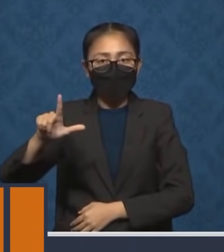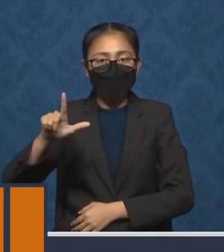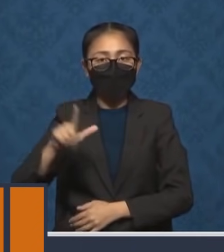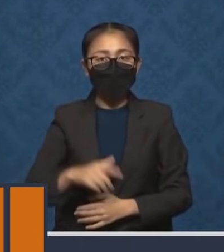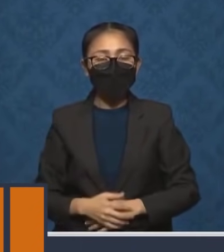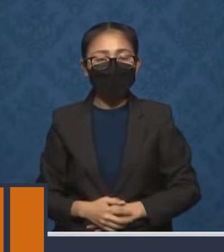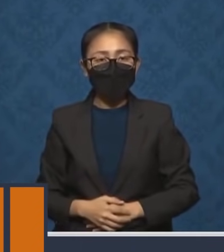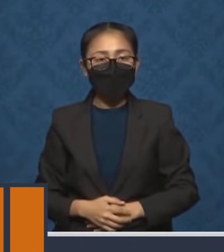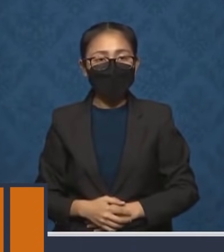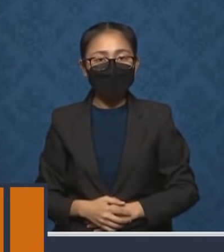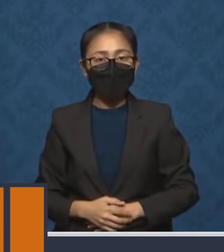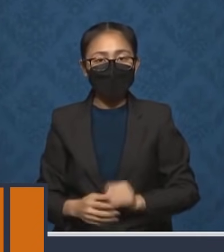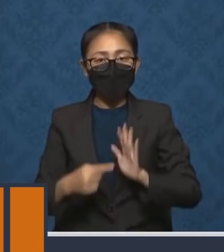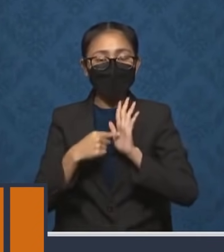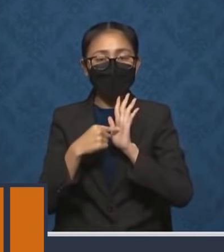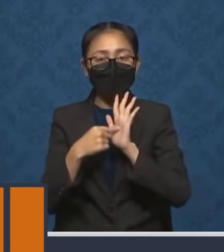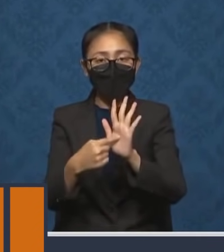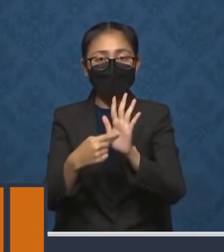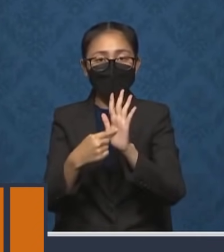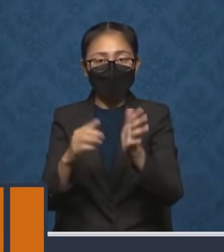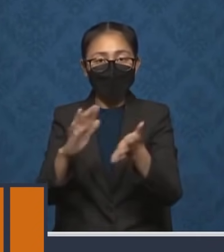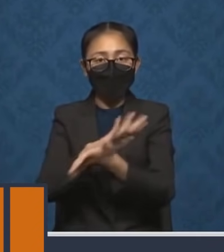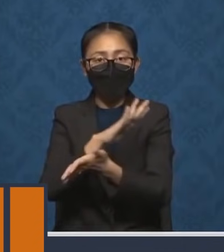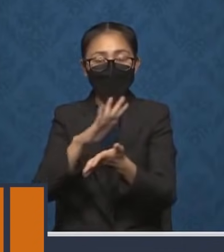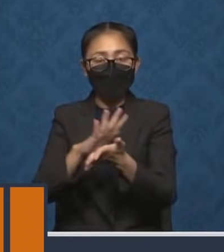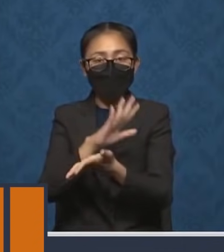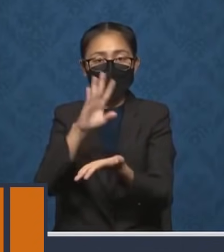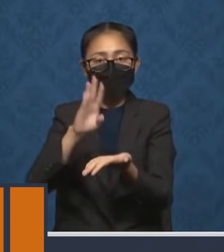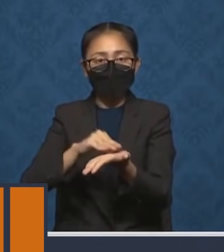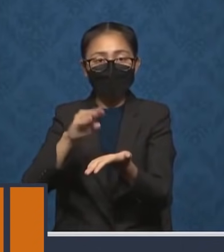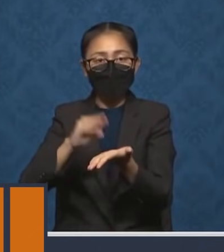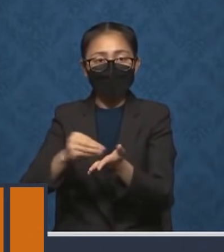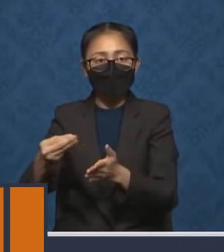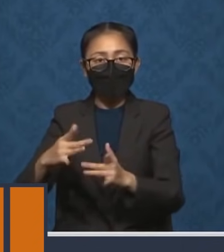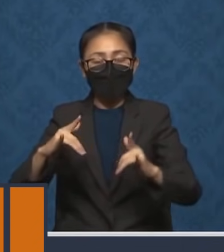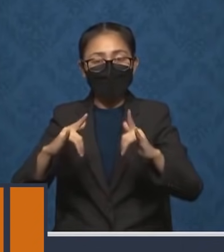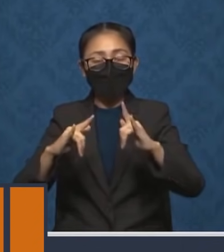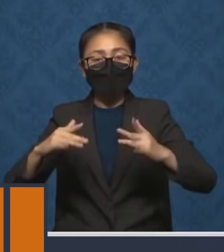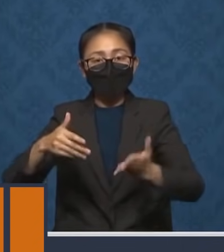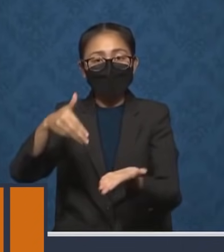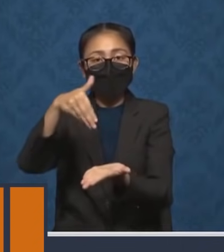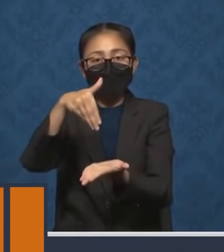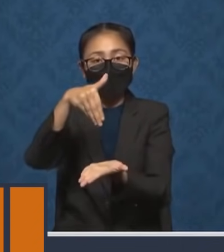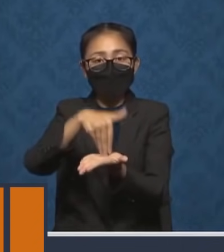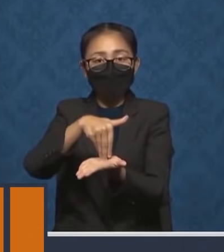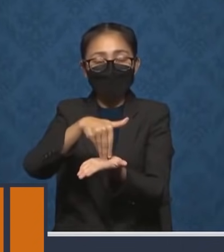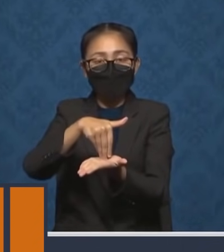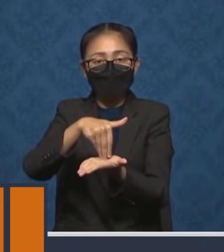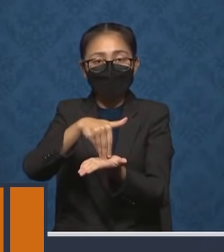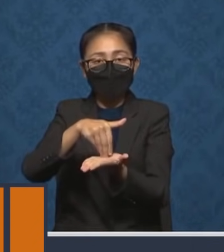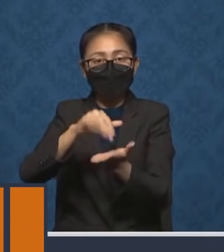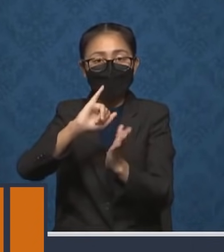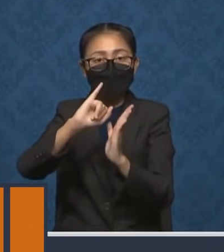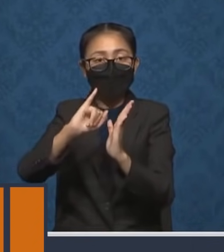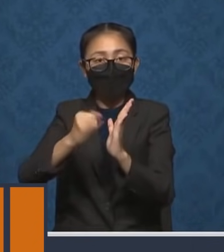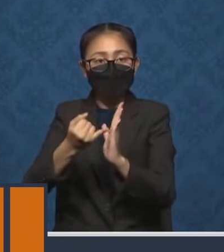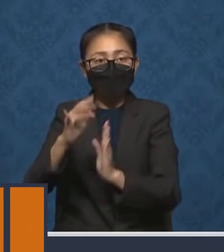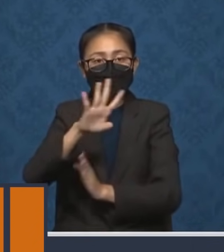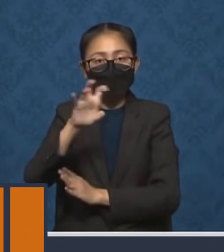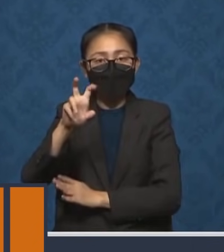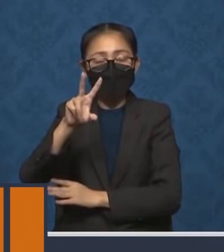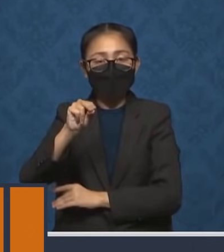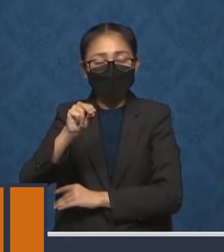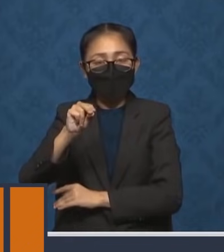นี่คือตัวอย่างเอกสารของศาลากลางศรีสะเกษ153ล้านบาทครับ